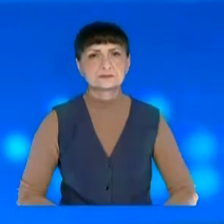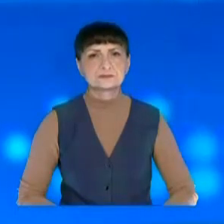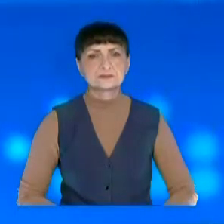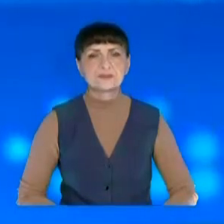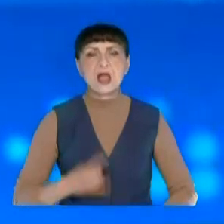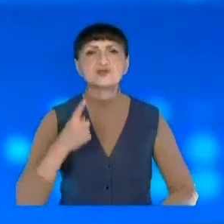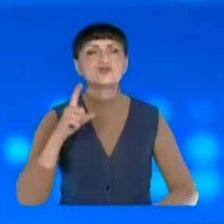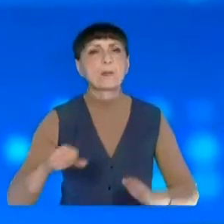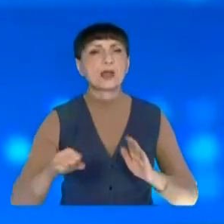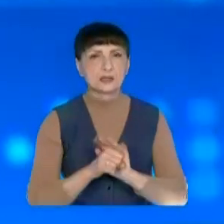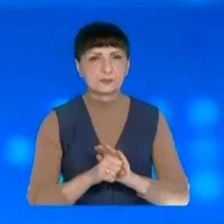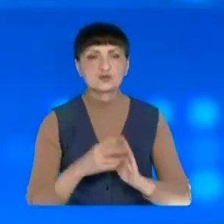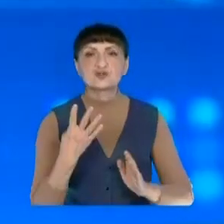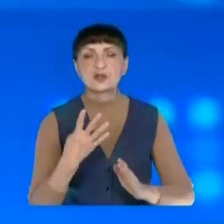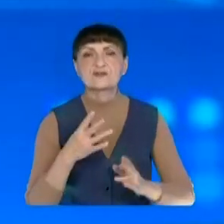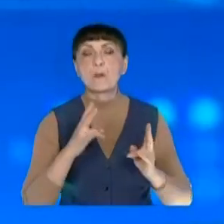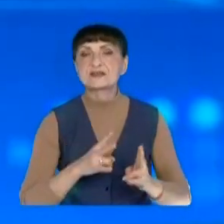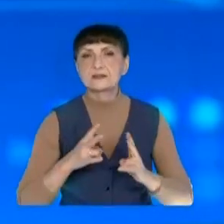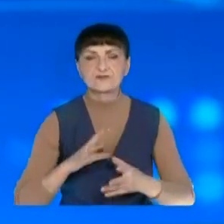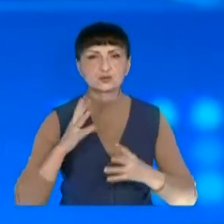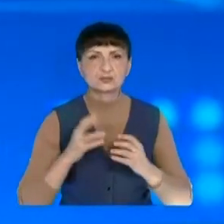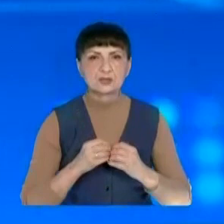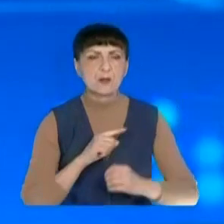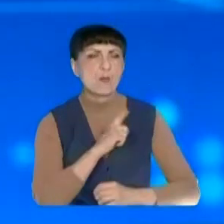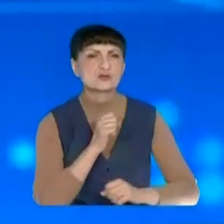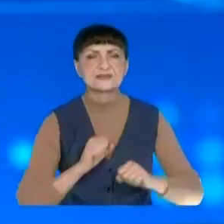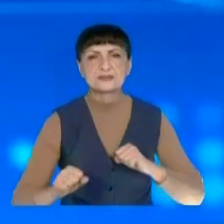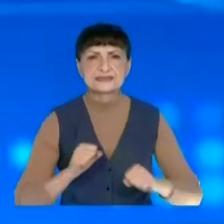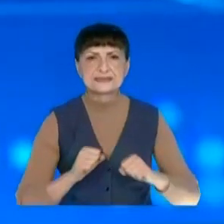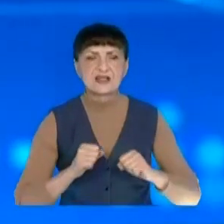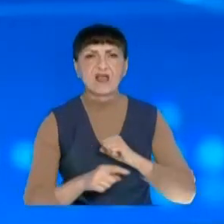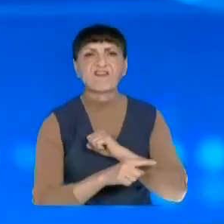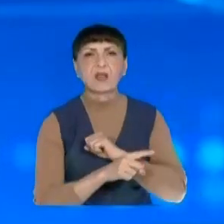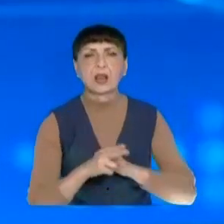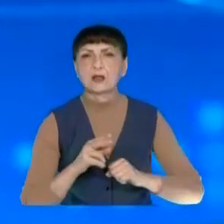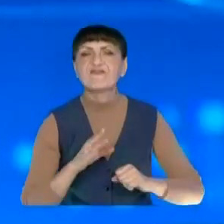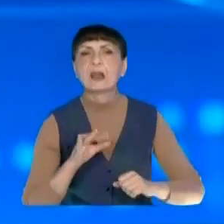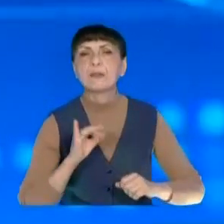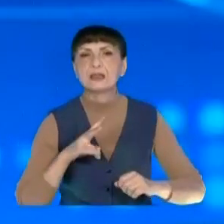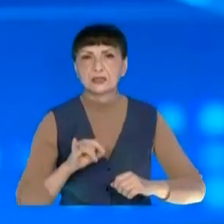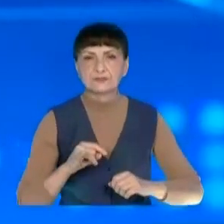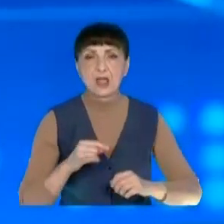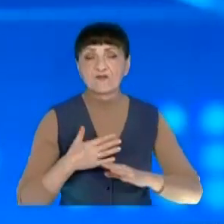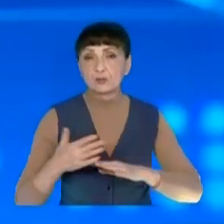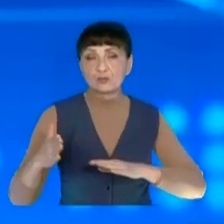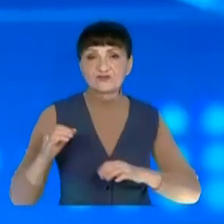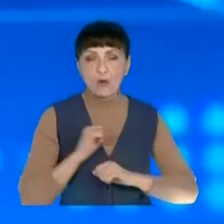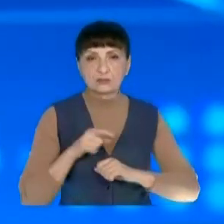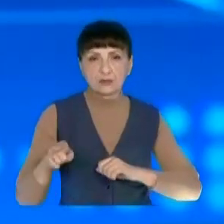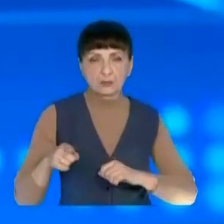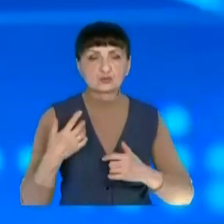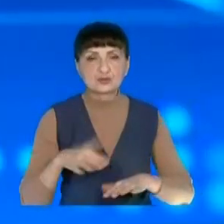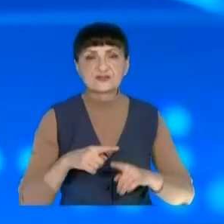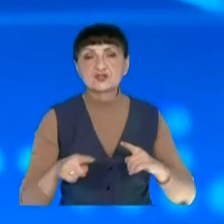Один человек погиб, еще 4 пострадали в результате мощного землетрясения на Филиппинах. В минувшие выходные на территории этой страны в